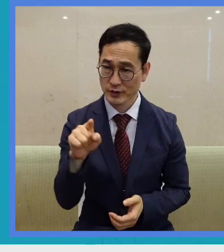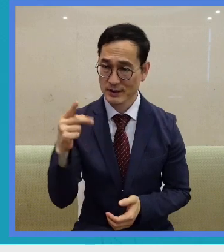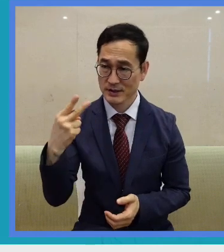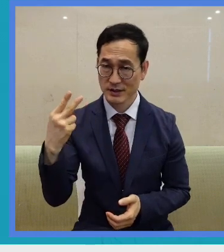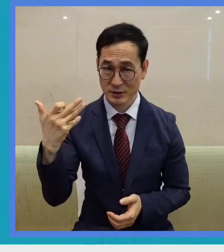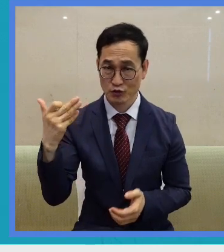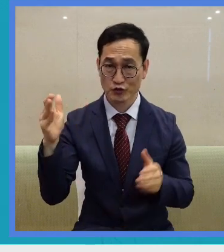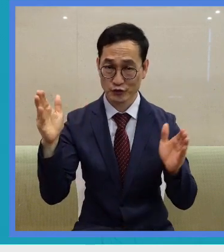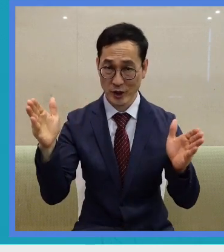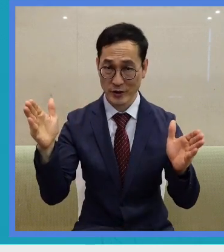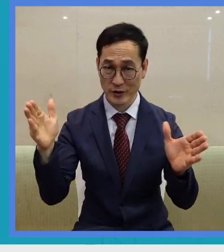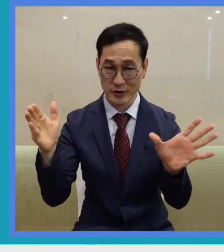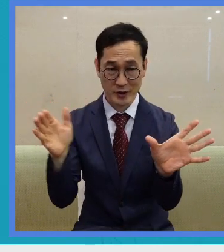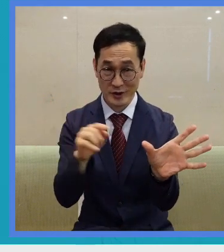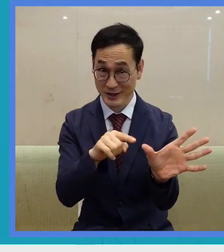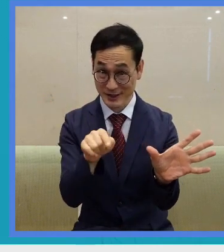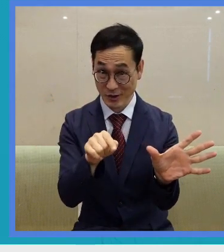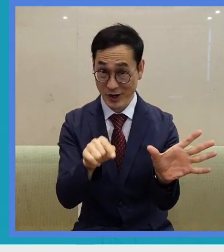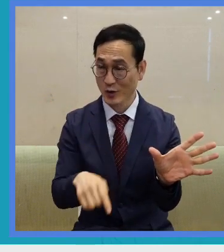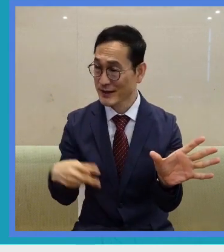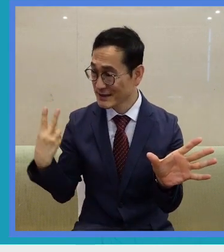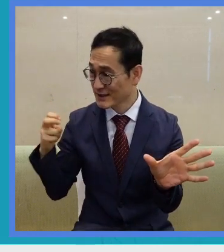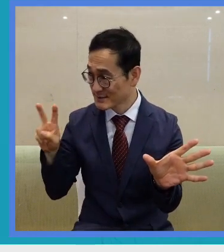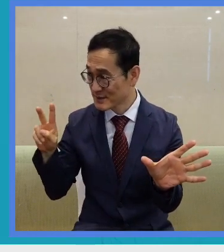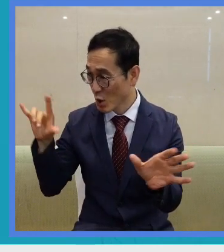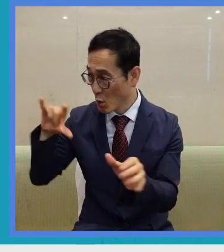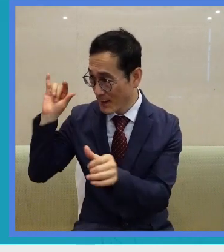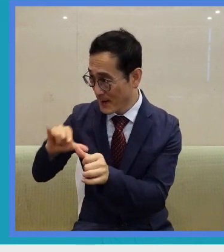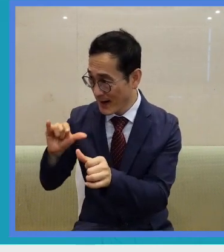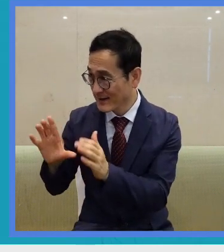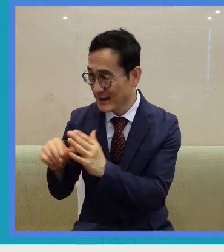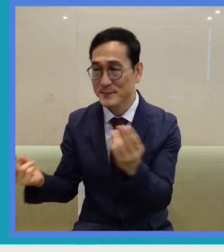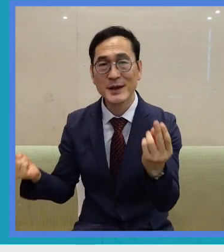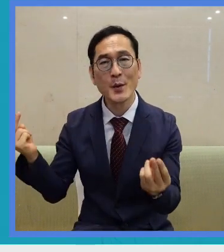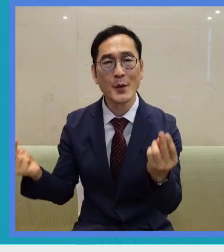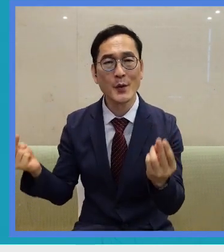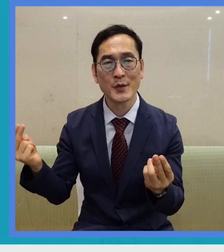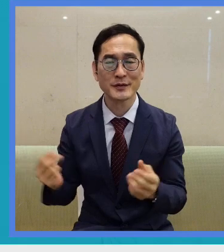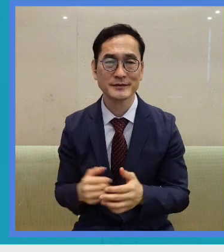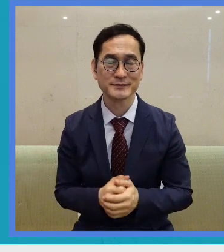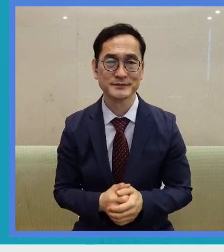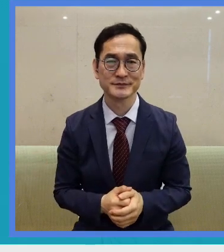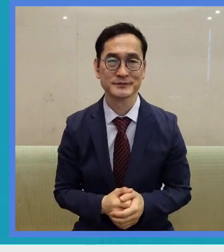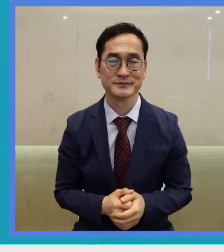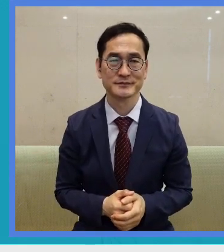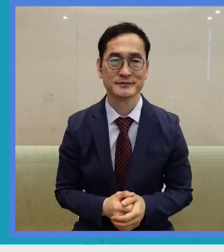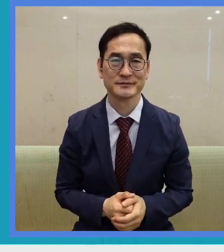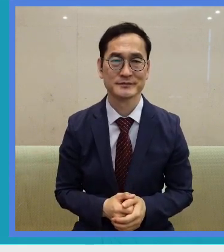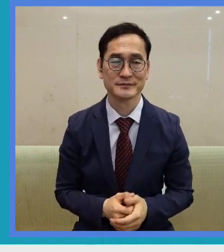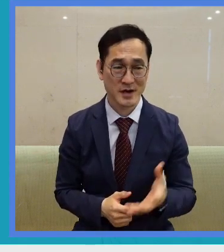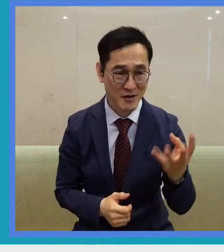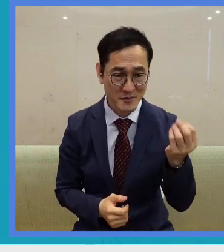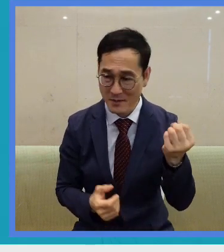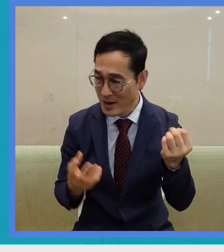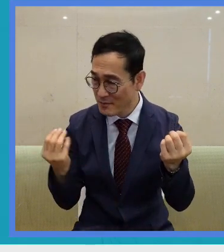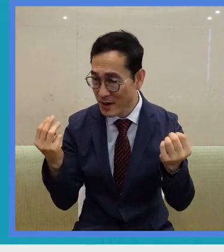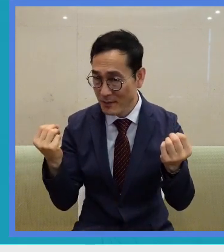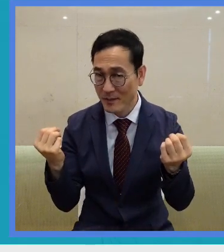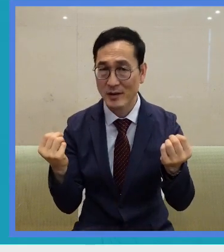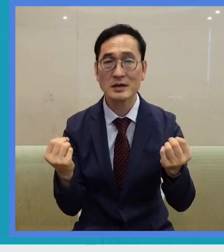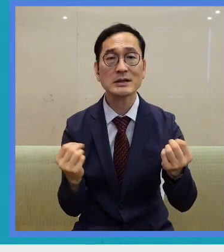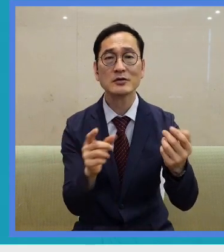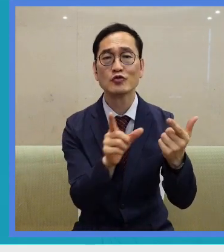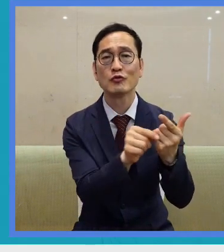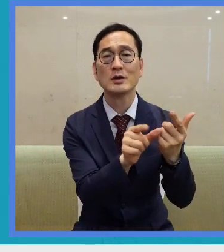가지고 2020년 거를 저희가 예측을 할 수 있겠죠. 그래서 예측점을 찍어놓고 실제로 얼마였어? 이게 지금 6월에서